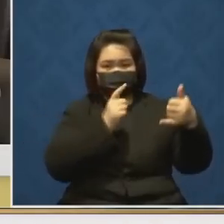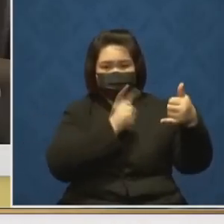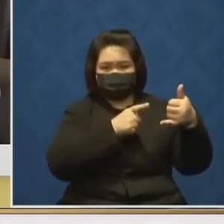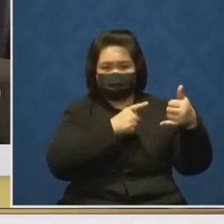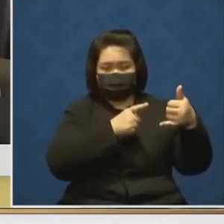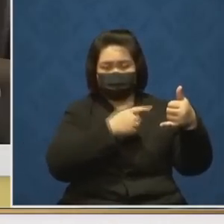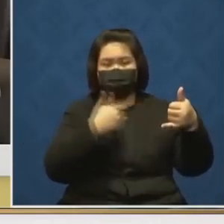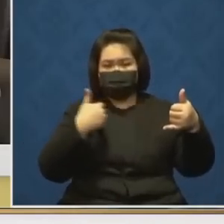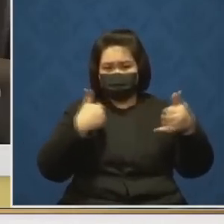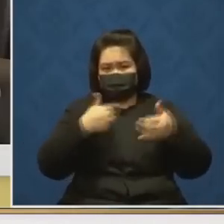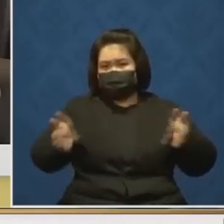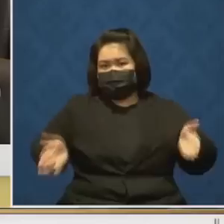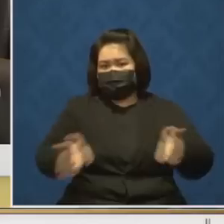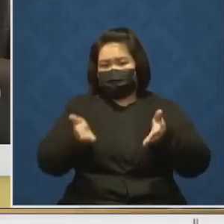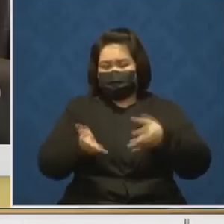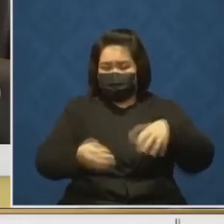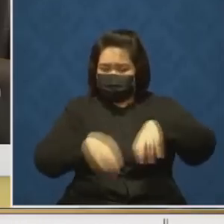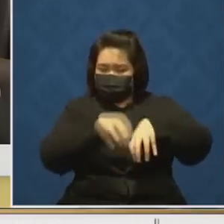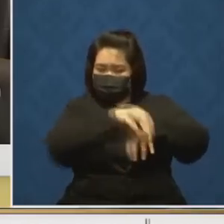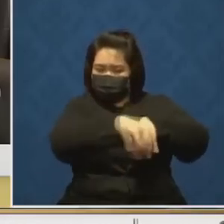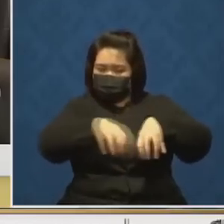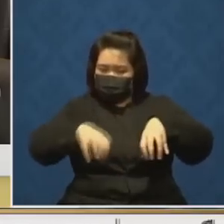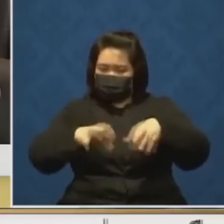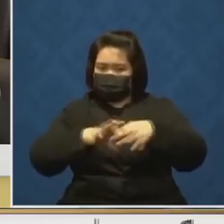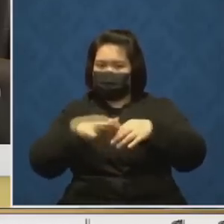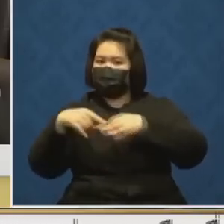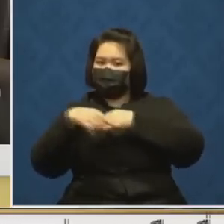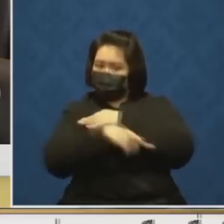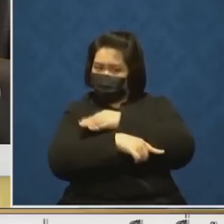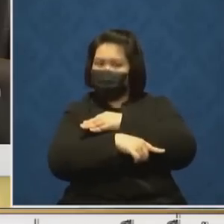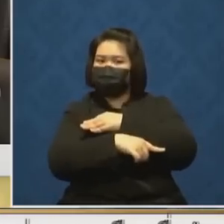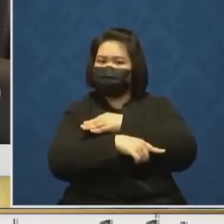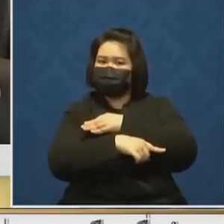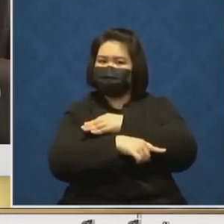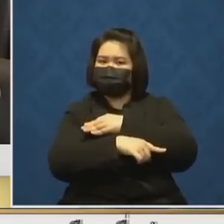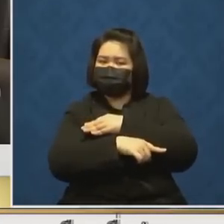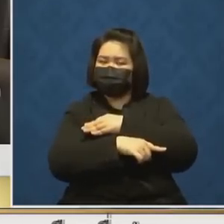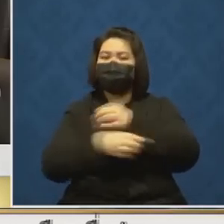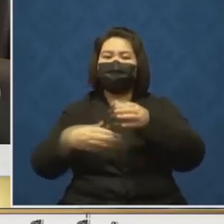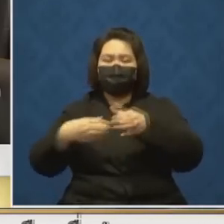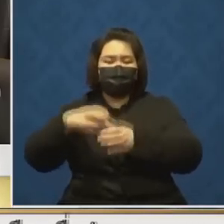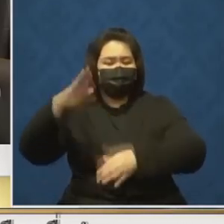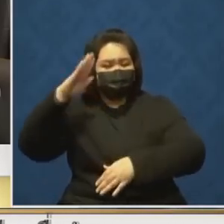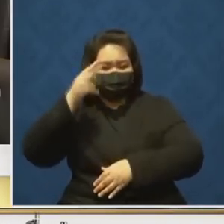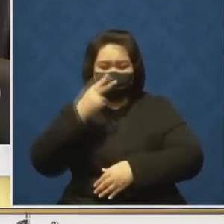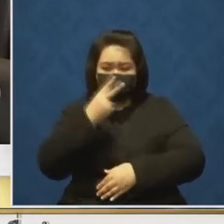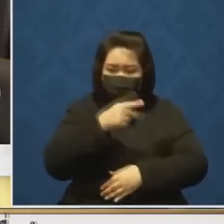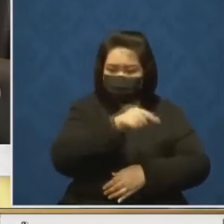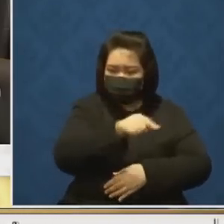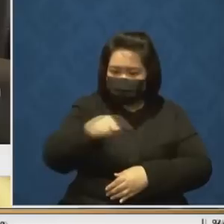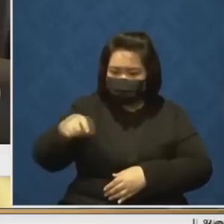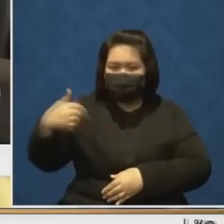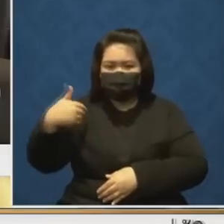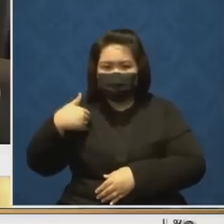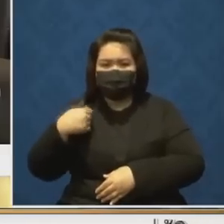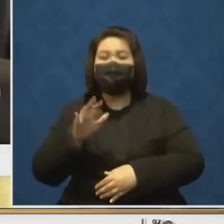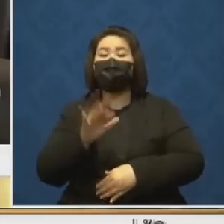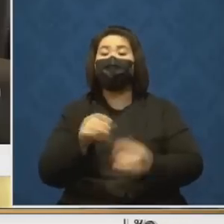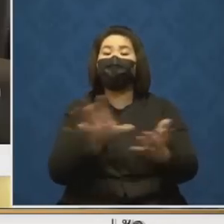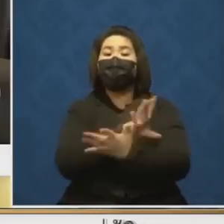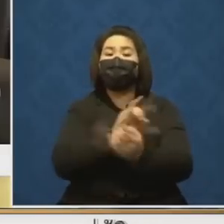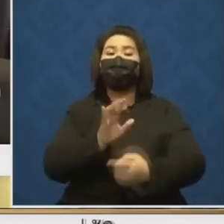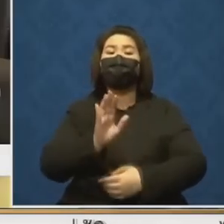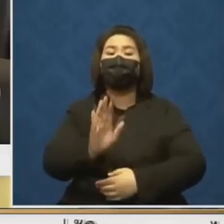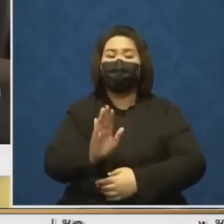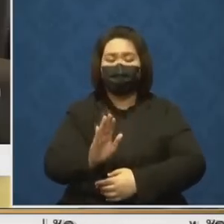ได้ส่งเสรมใหเกิดคข่ายกถุจหลิโกงบ้านกินเมืองโดยกองทัพอยากกว้างขวางกลายเป็วฒนะธรมอันเรวร